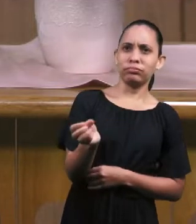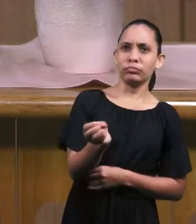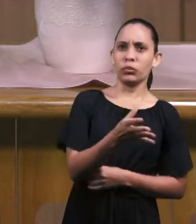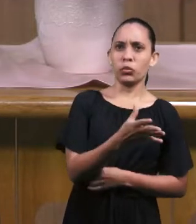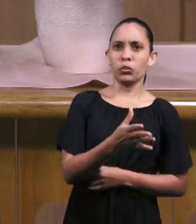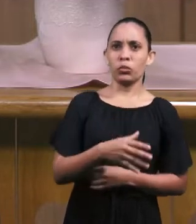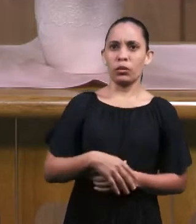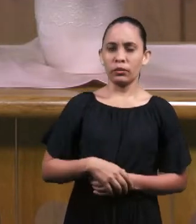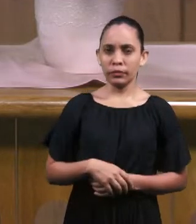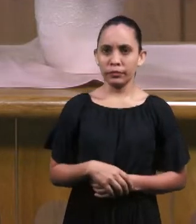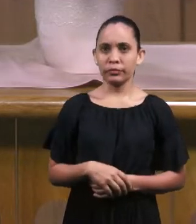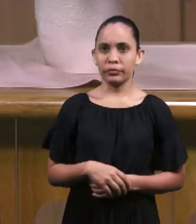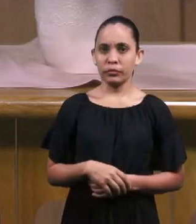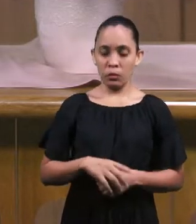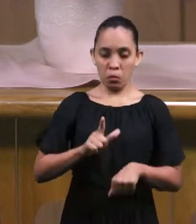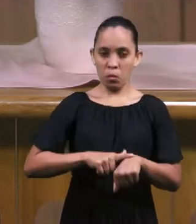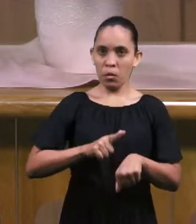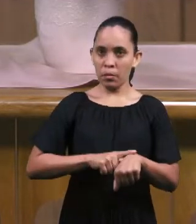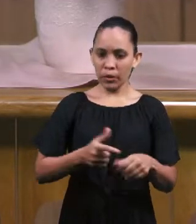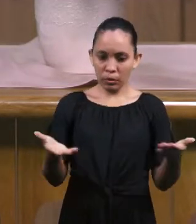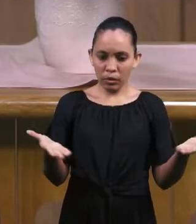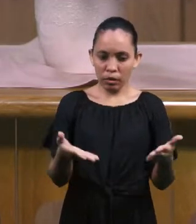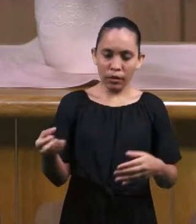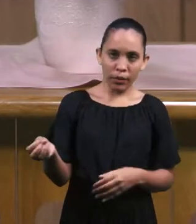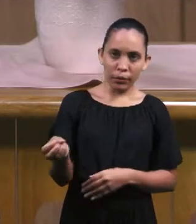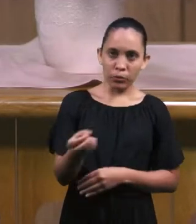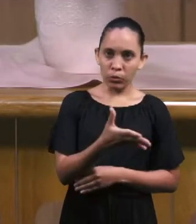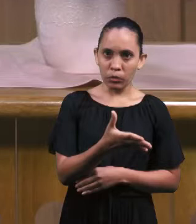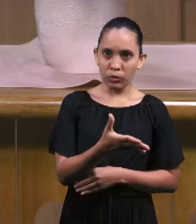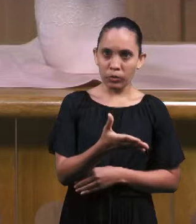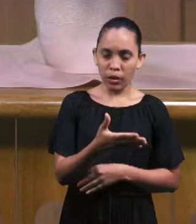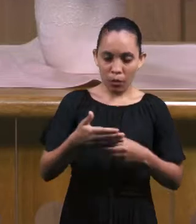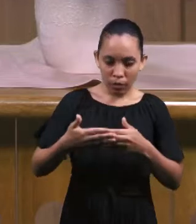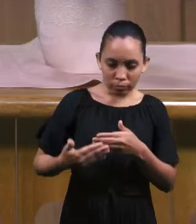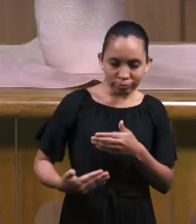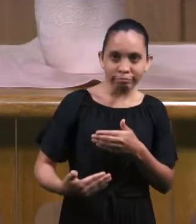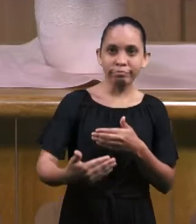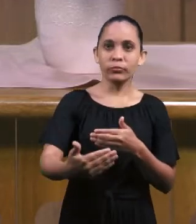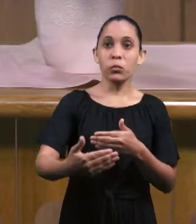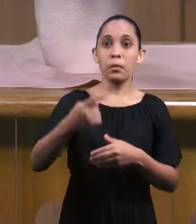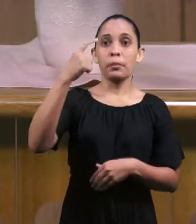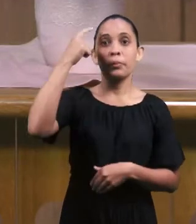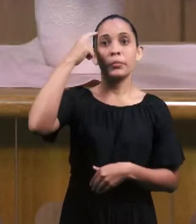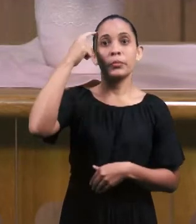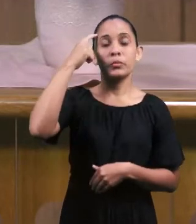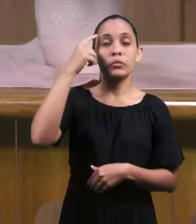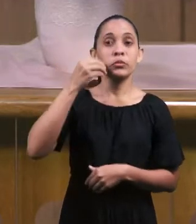une nouvelle situation. Elle passe maintenant à penser